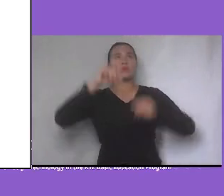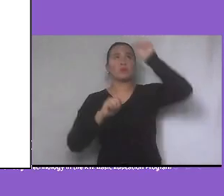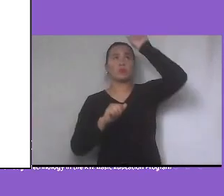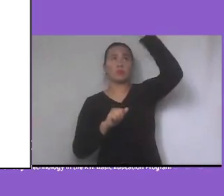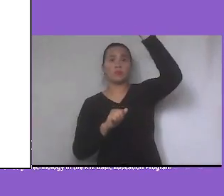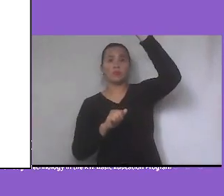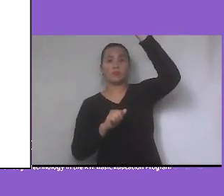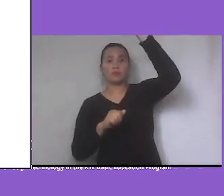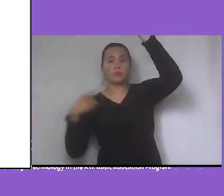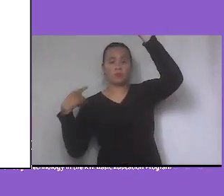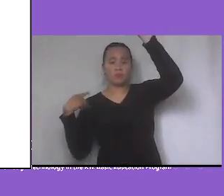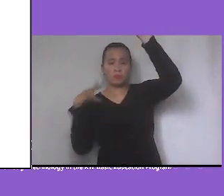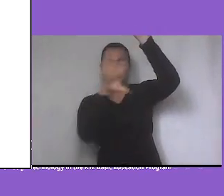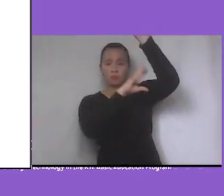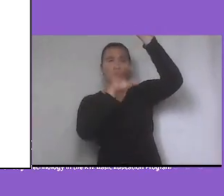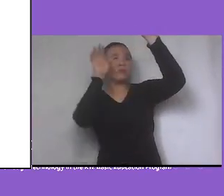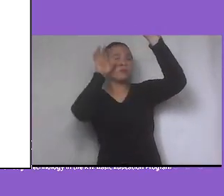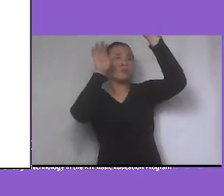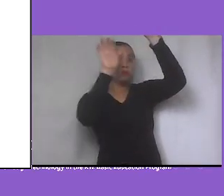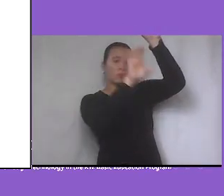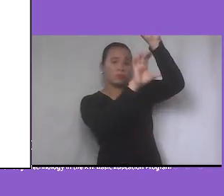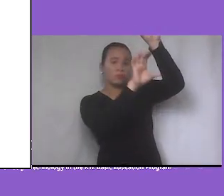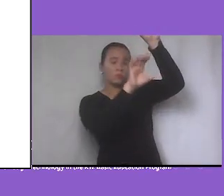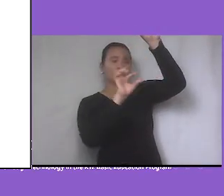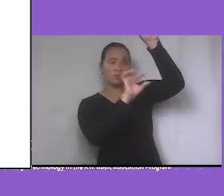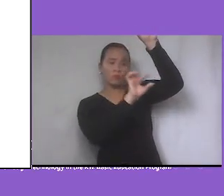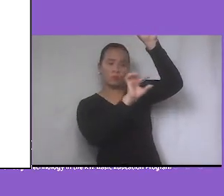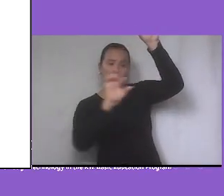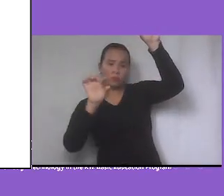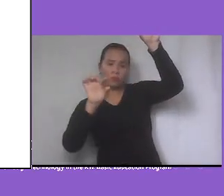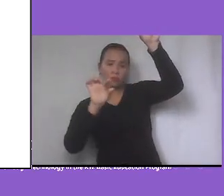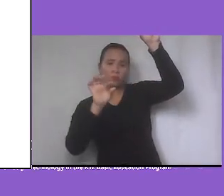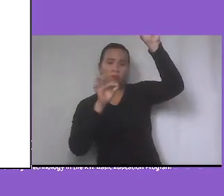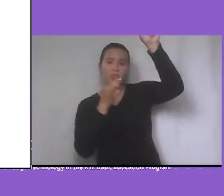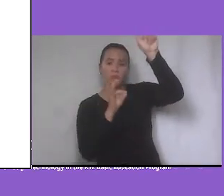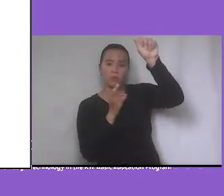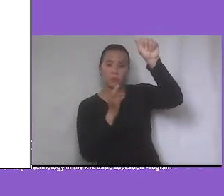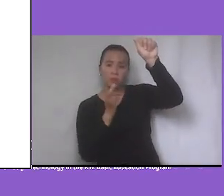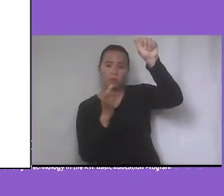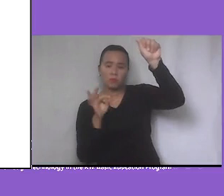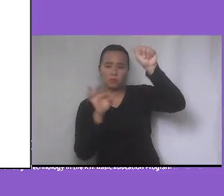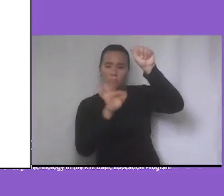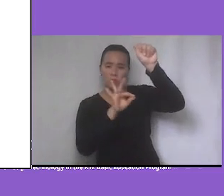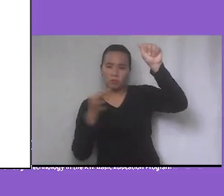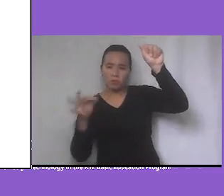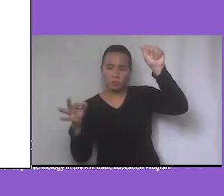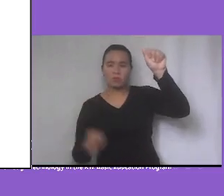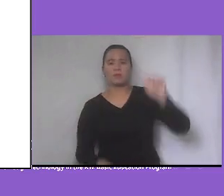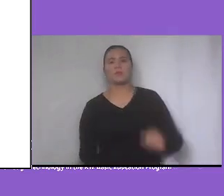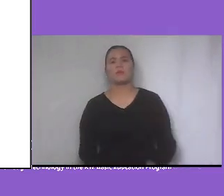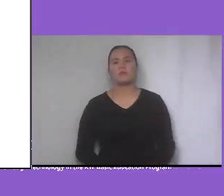titik, larawan, salita at minsan pamamaraan pa ng pagbigkas. A.